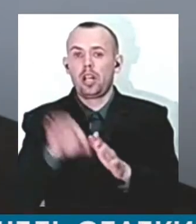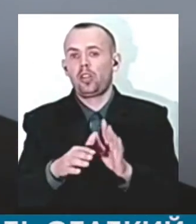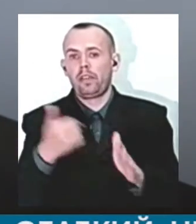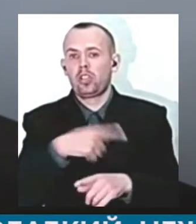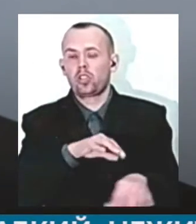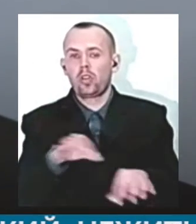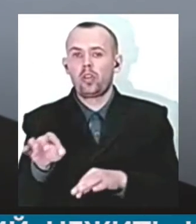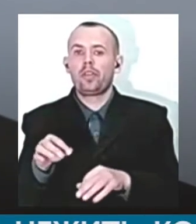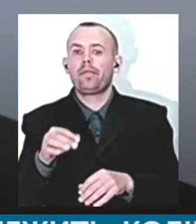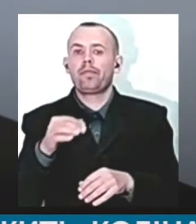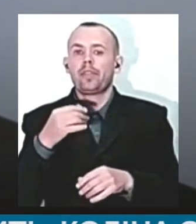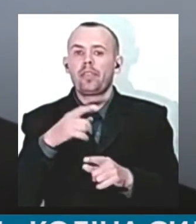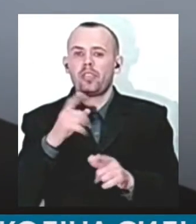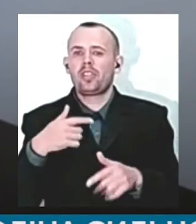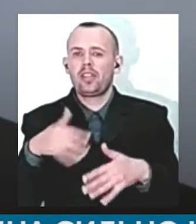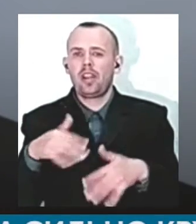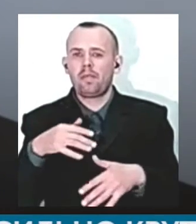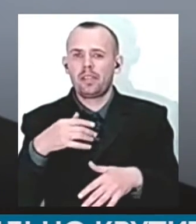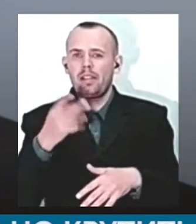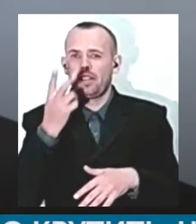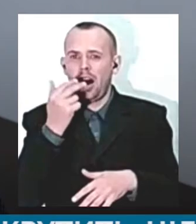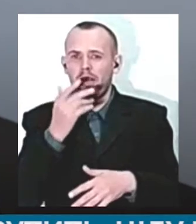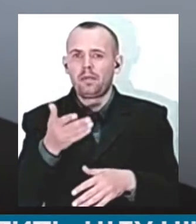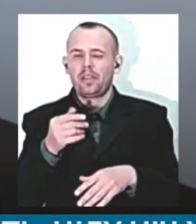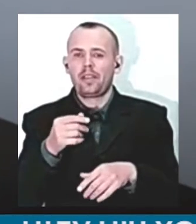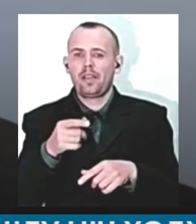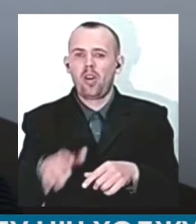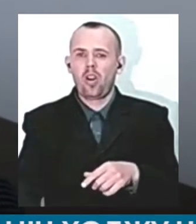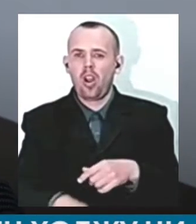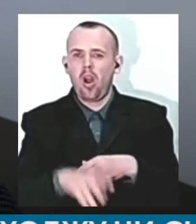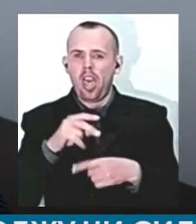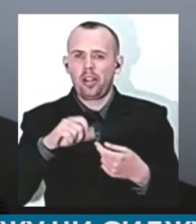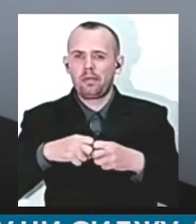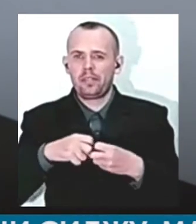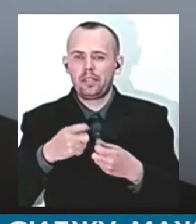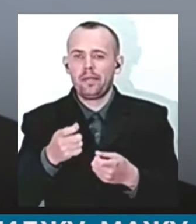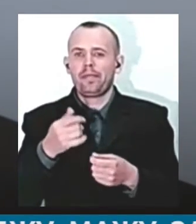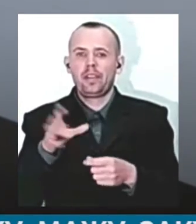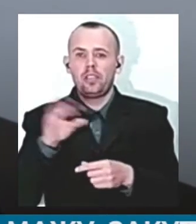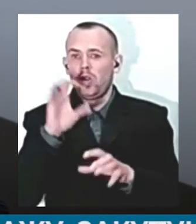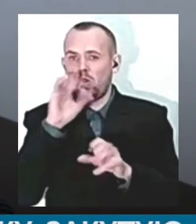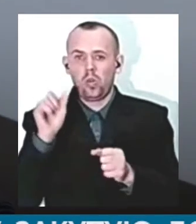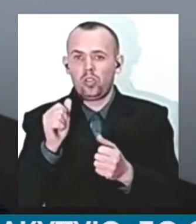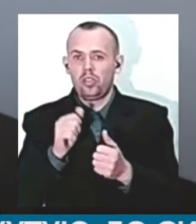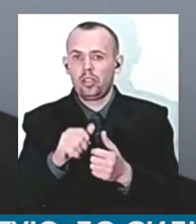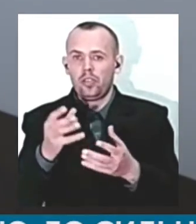слабый, да, насморк. Колени сильно крутит. Всю ночь хожу или сижу,